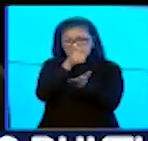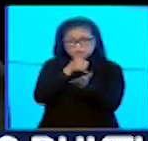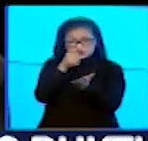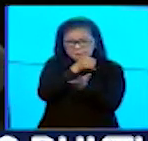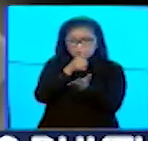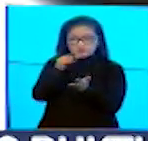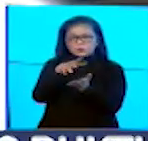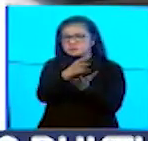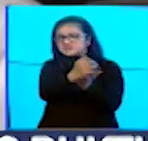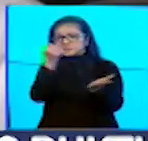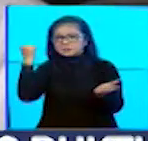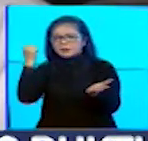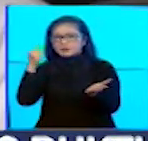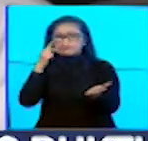bukti.